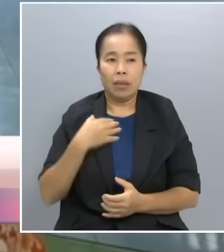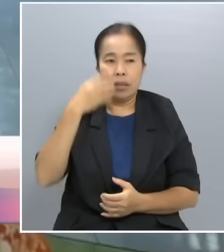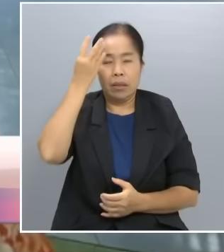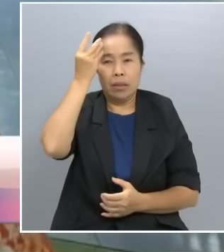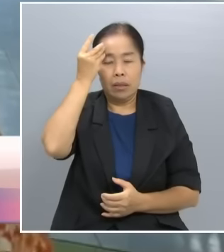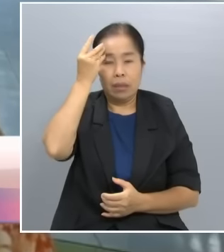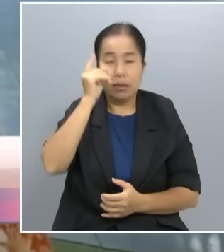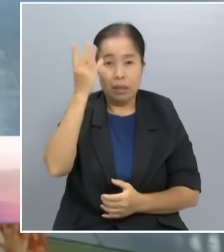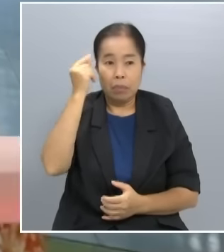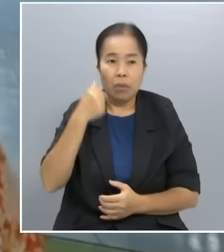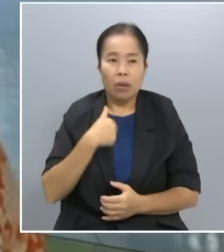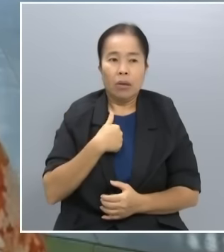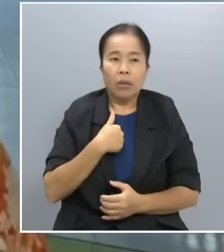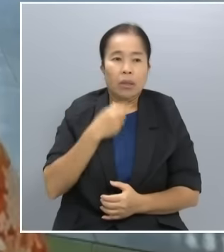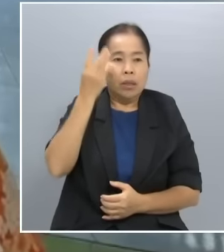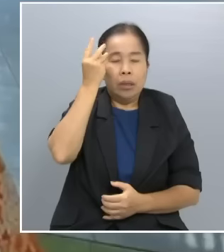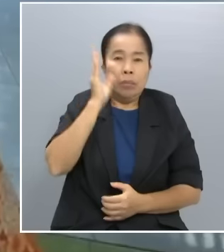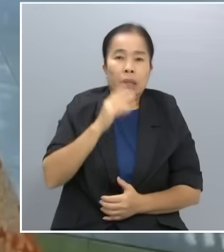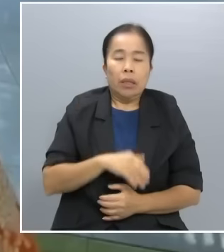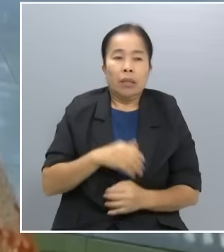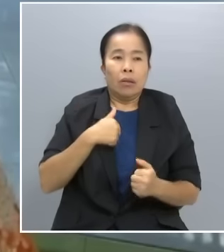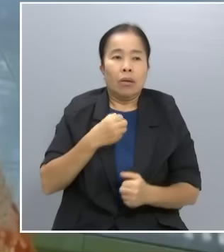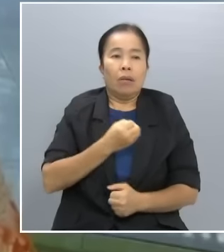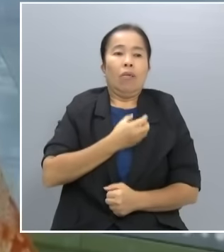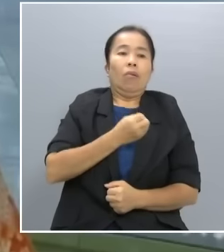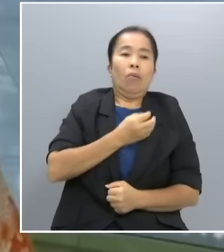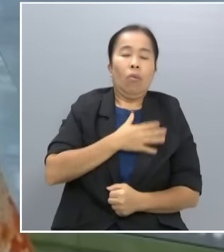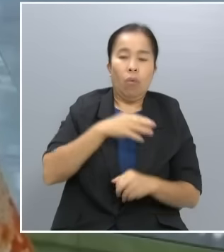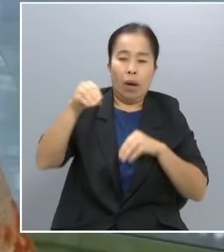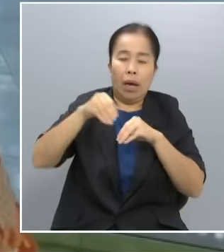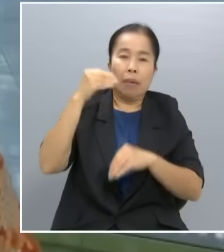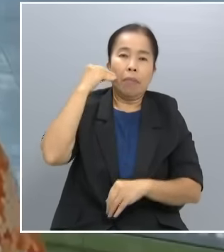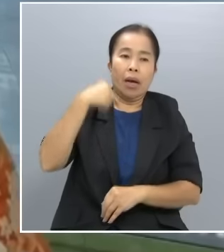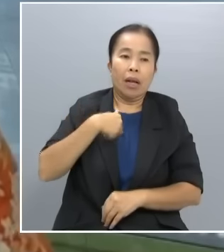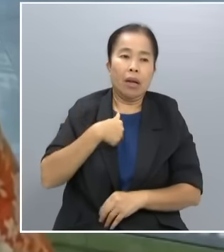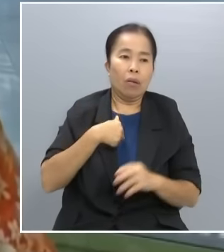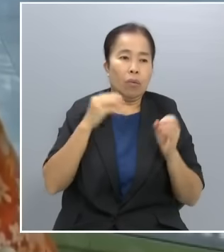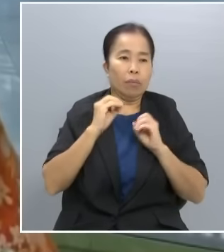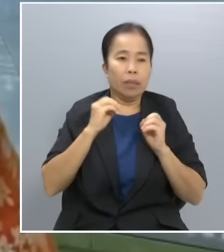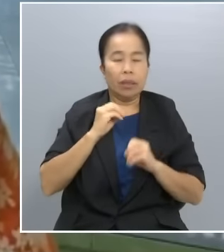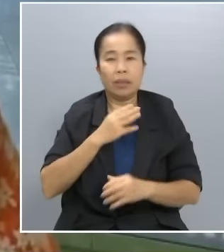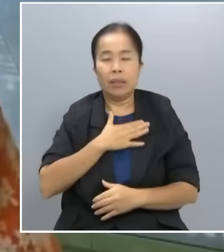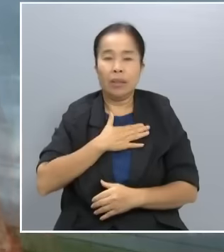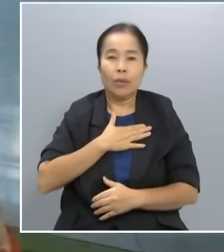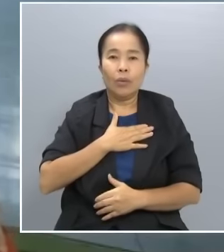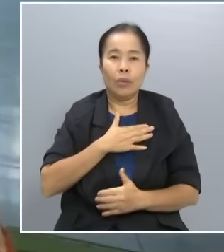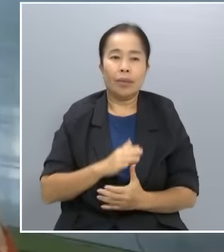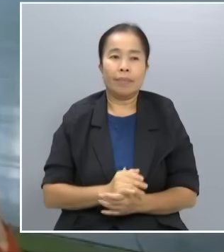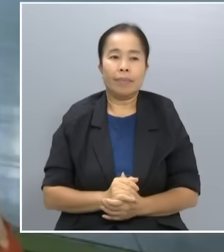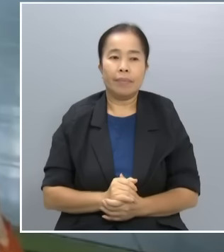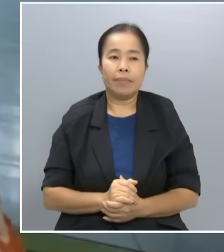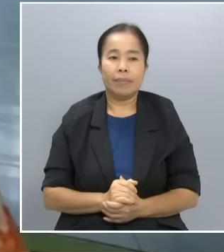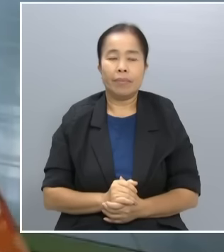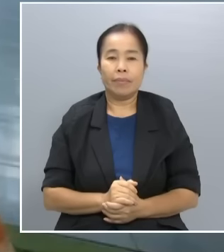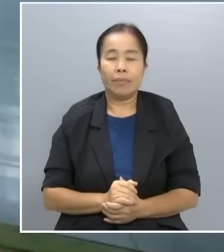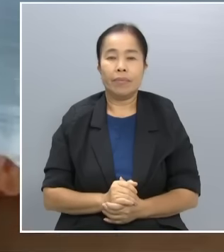างนี้มันจะเกิดขึ้น บ่เกิดเลยเนี่ยไก่เขามาแล้วที่บ้านเขาบ่เคยมีนี่เนี่ยไก่เขามา เนี่ยครับผู้